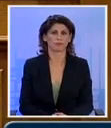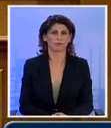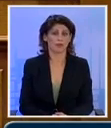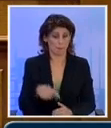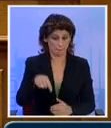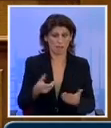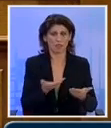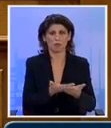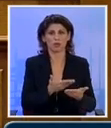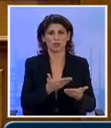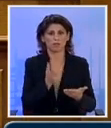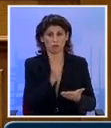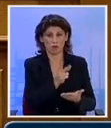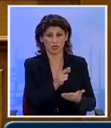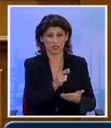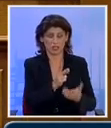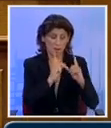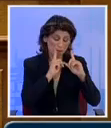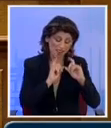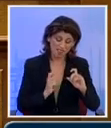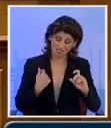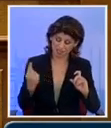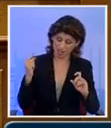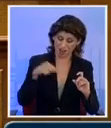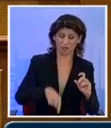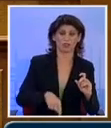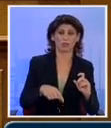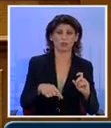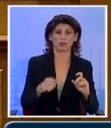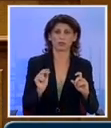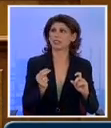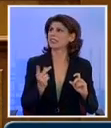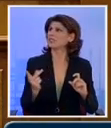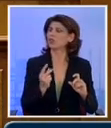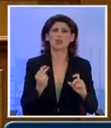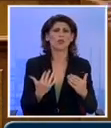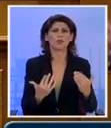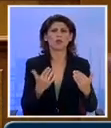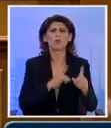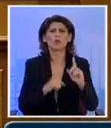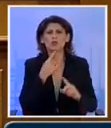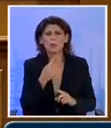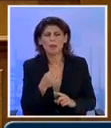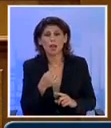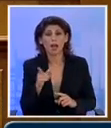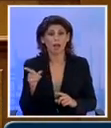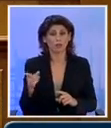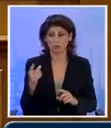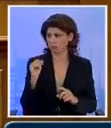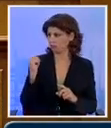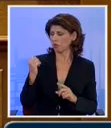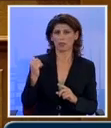με αυτή την πρόταση μορφής με αναγκάσατε να έρθω εγώ στο Κοινοβούλιο. Ποιος το είπε? Αυτός που